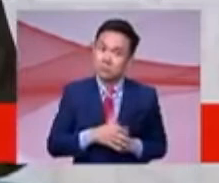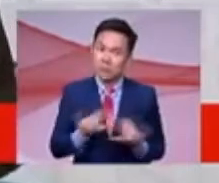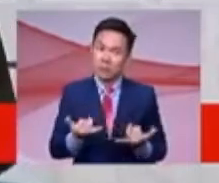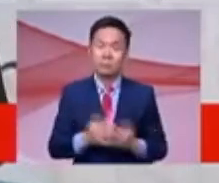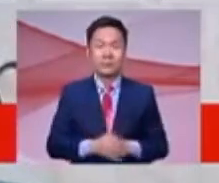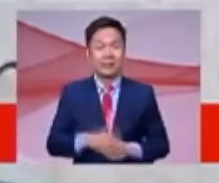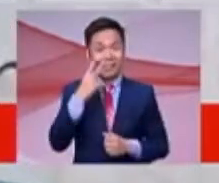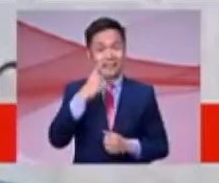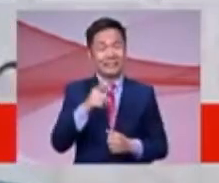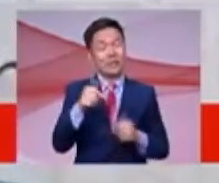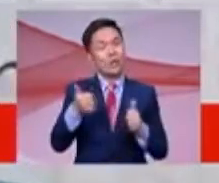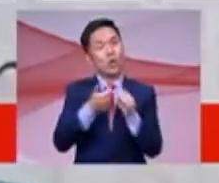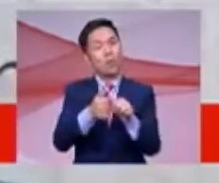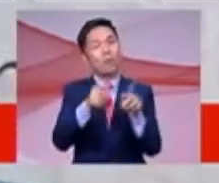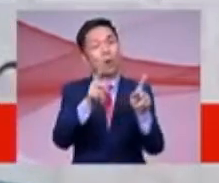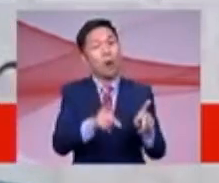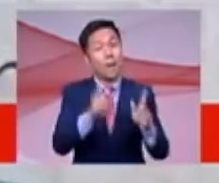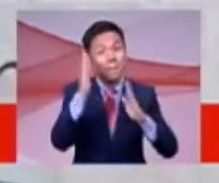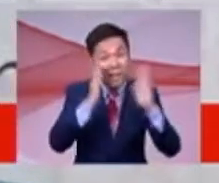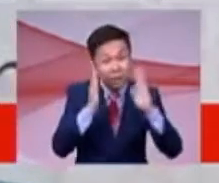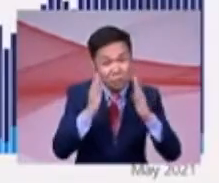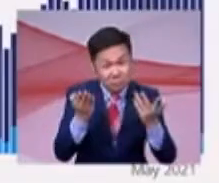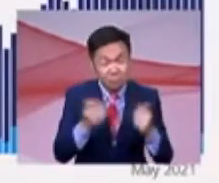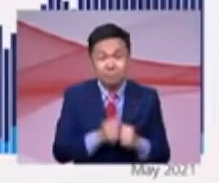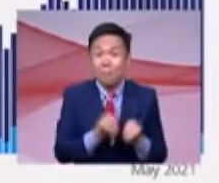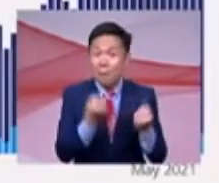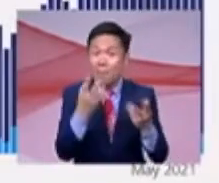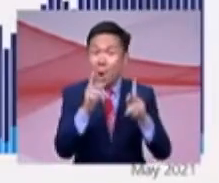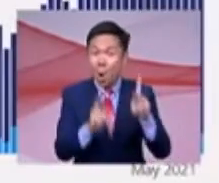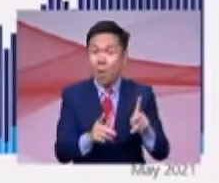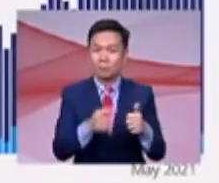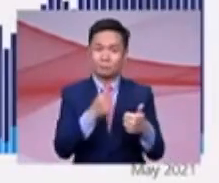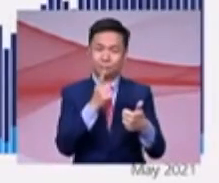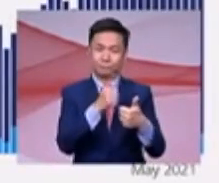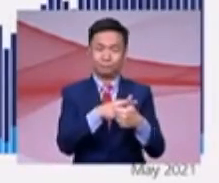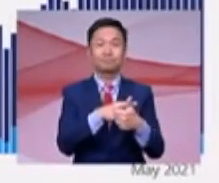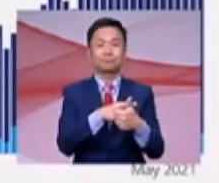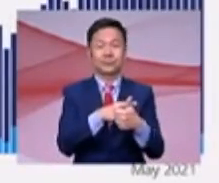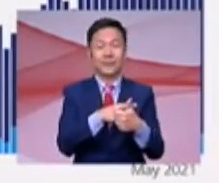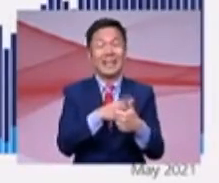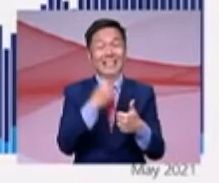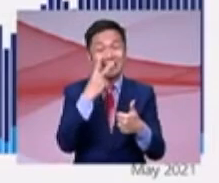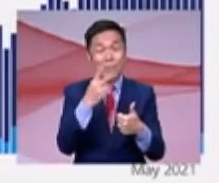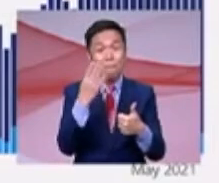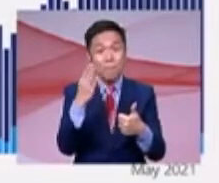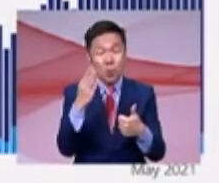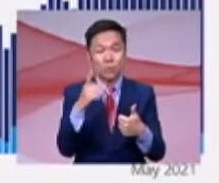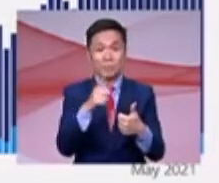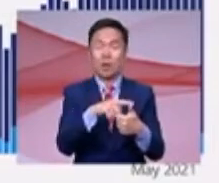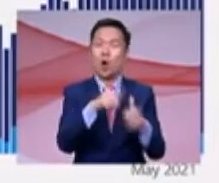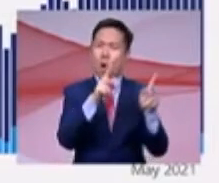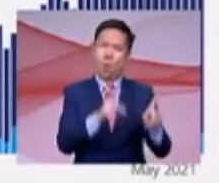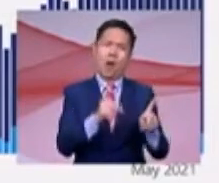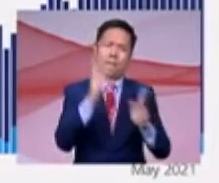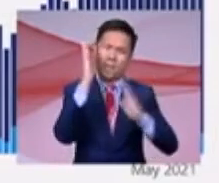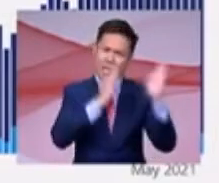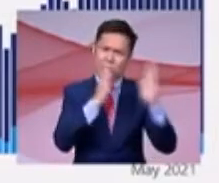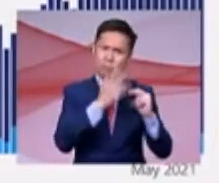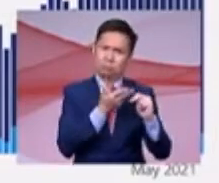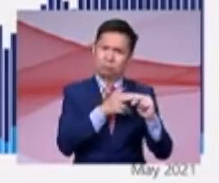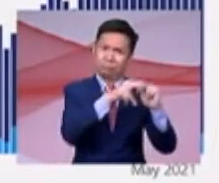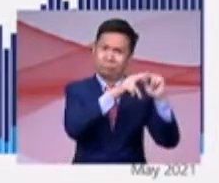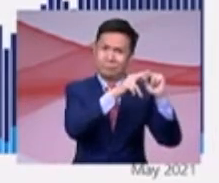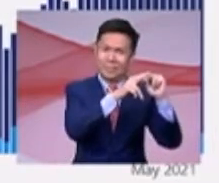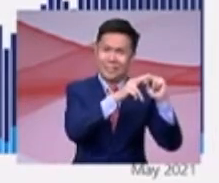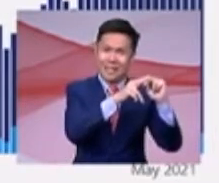mengikut kewarganegaraan Malaysia, iaitu lihat sekarang ini kebanyakan jangkitan berlaku di warga negara. Jadi bukan